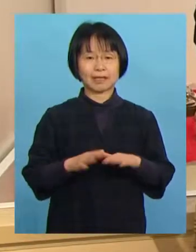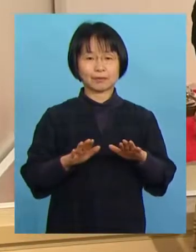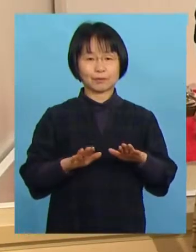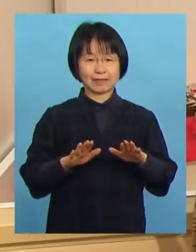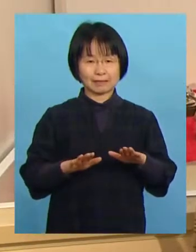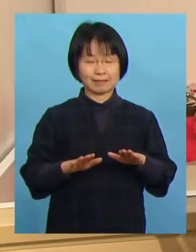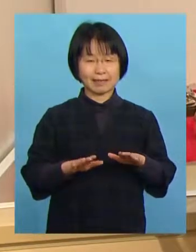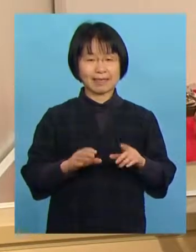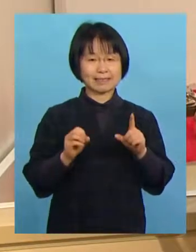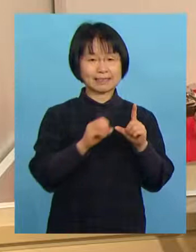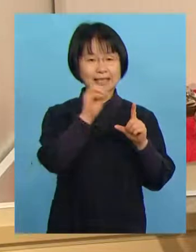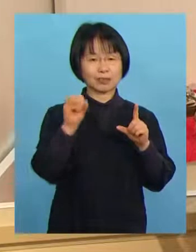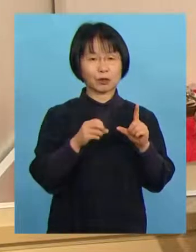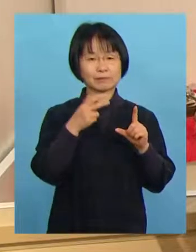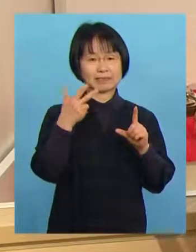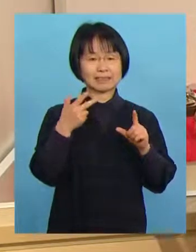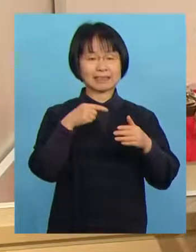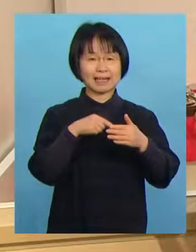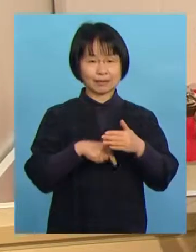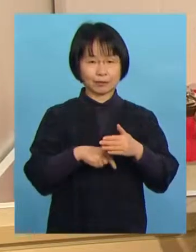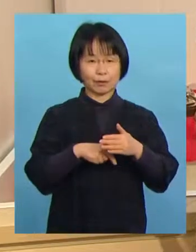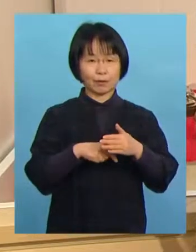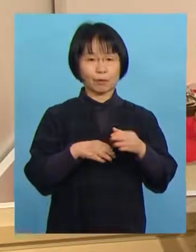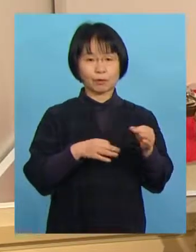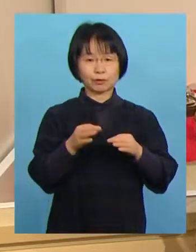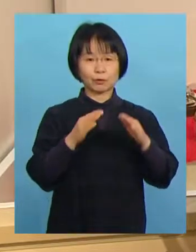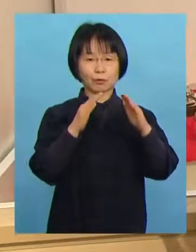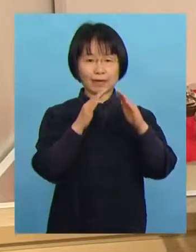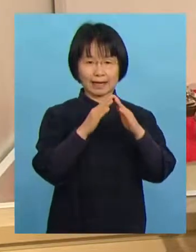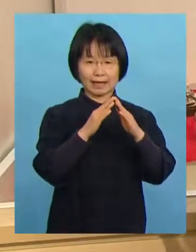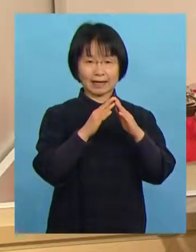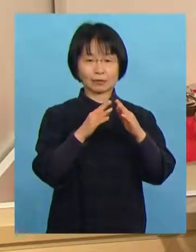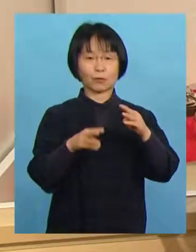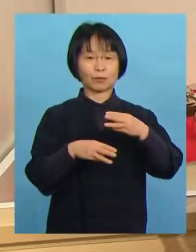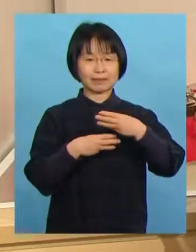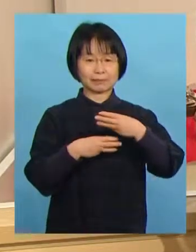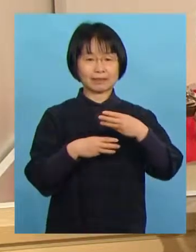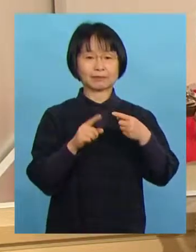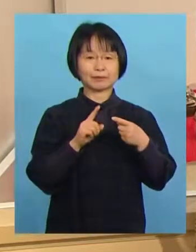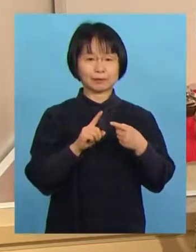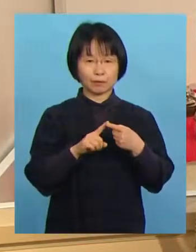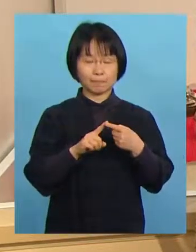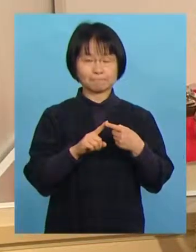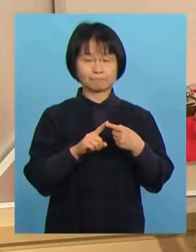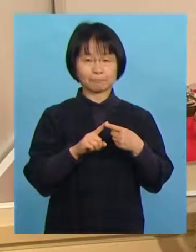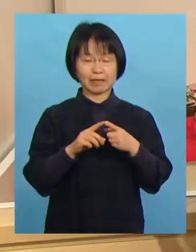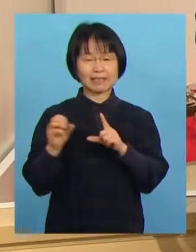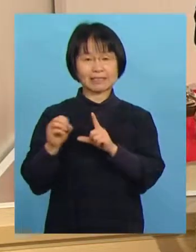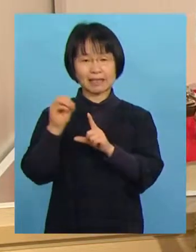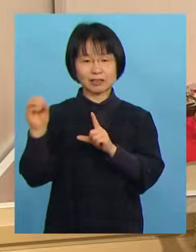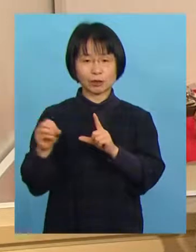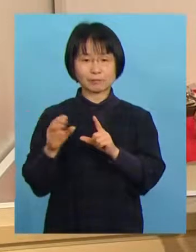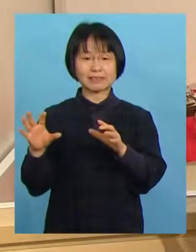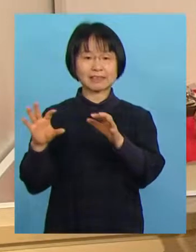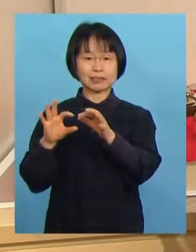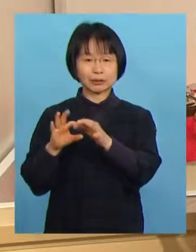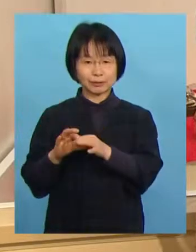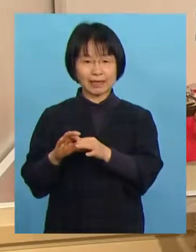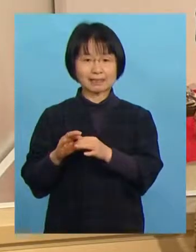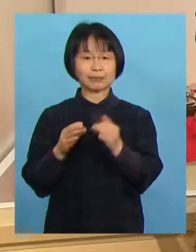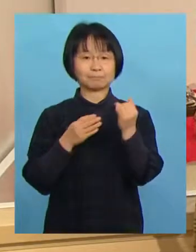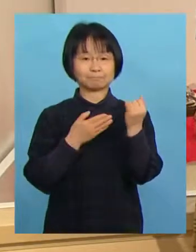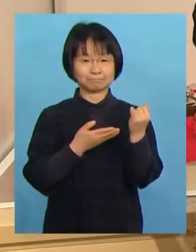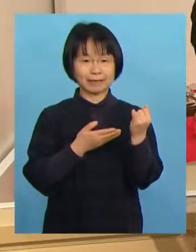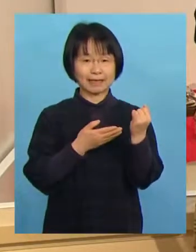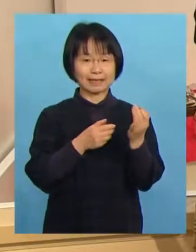今回は東近江市の商家のおひな様とともに今年東近江市ゆかりの方からご寄贈